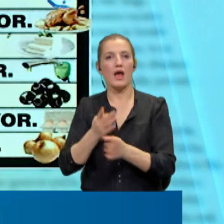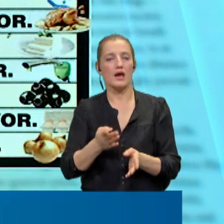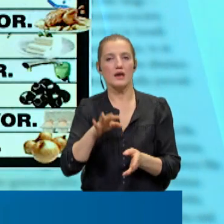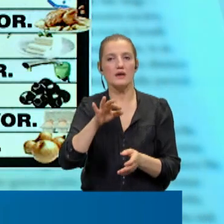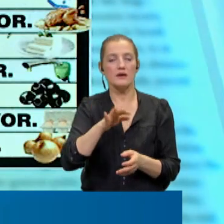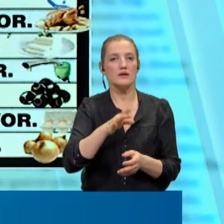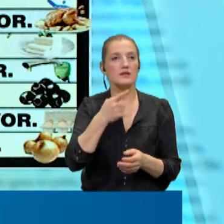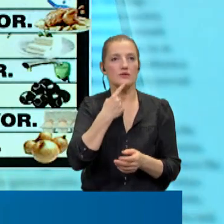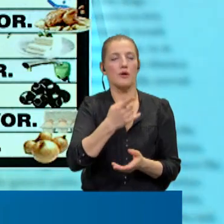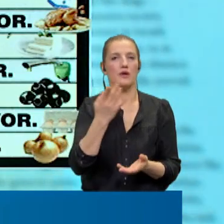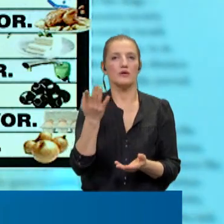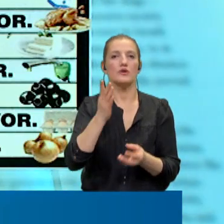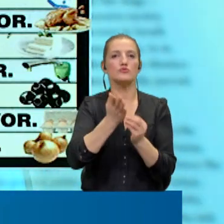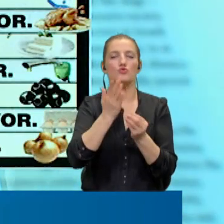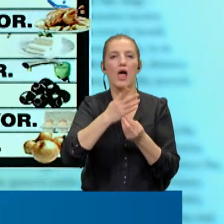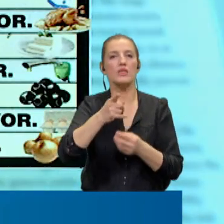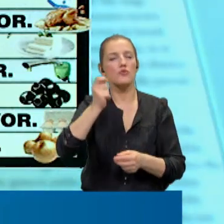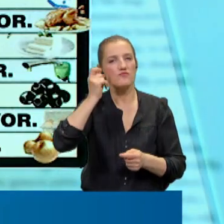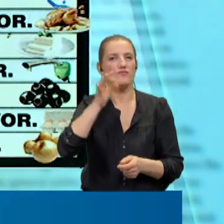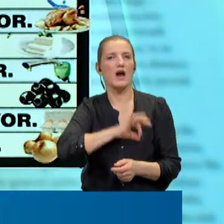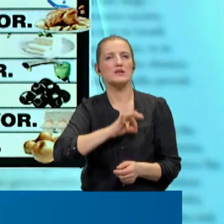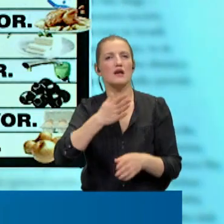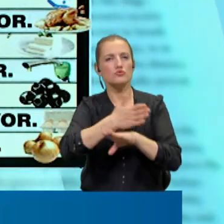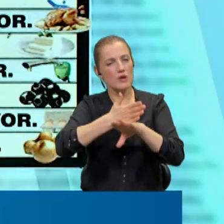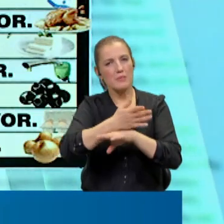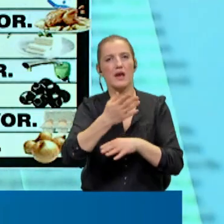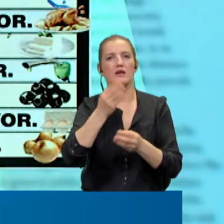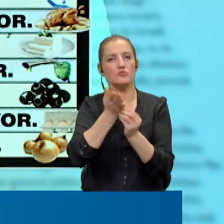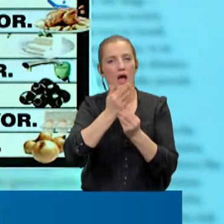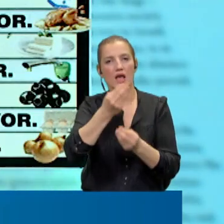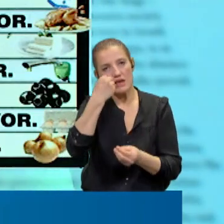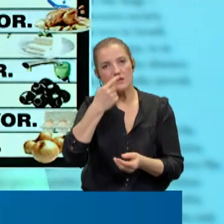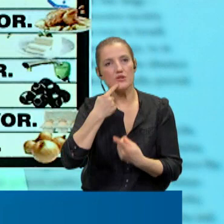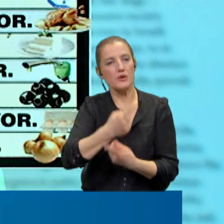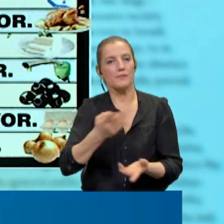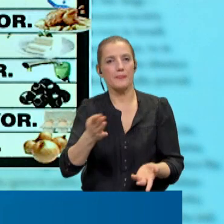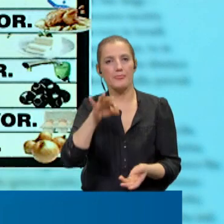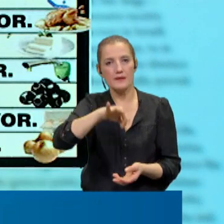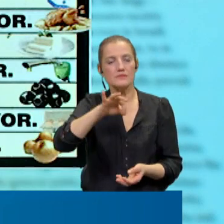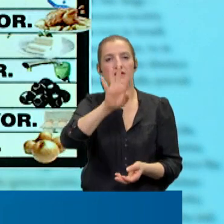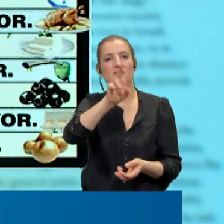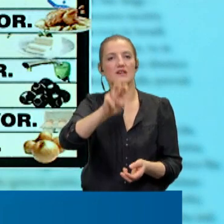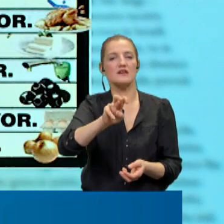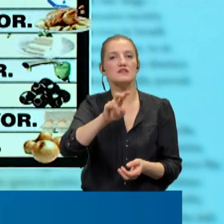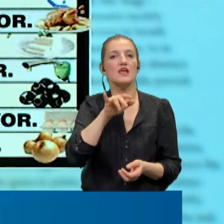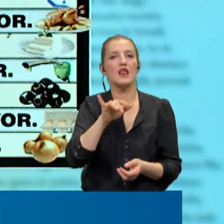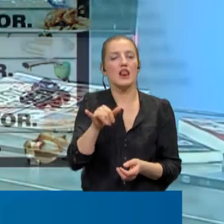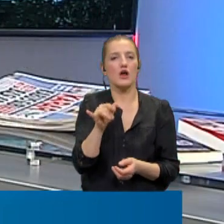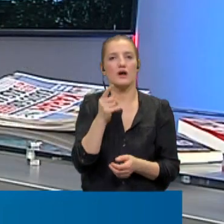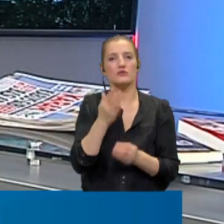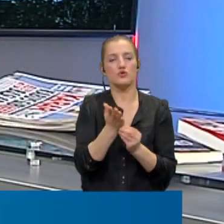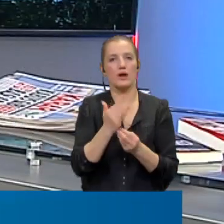alınıyordu Hani diyor ya birileri soğan çok faydalı soğan ekmek yiyin şimdi 48 kilo soğan